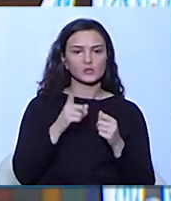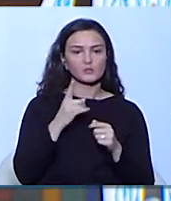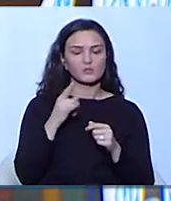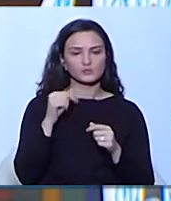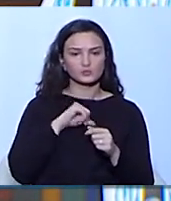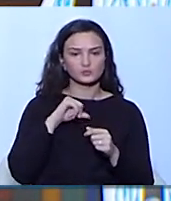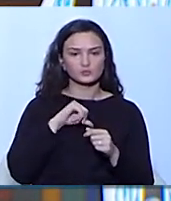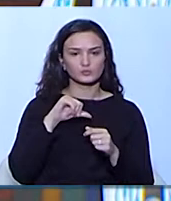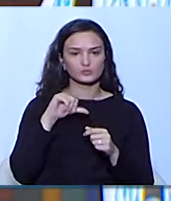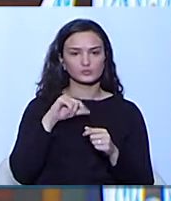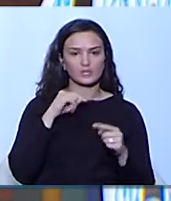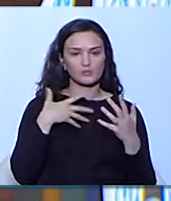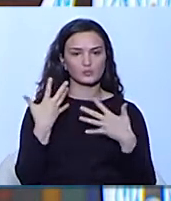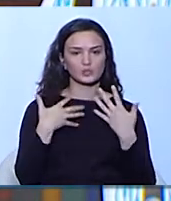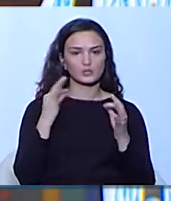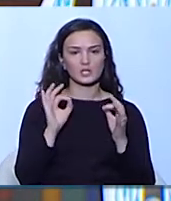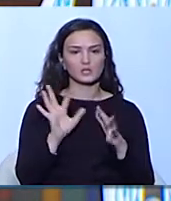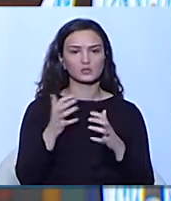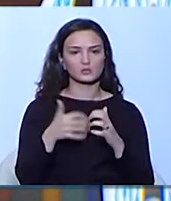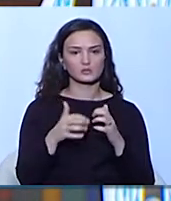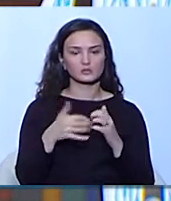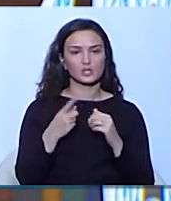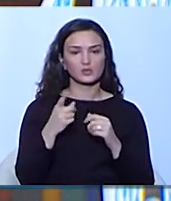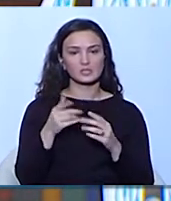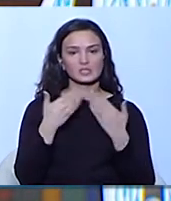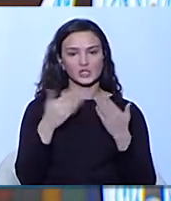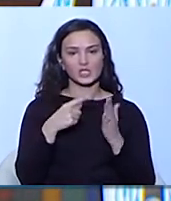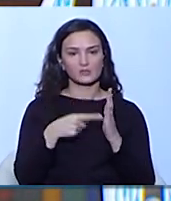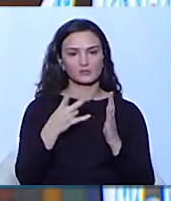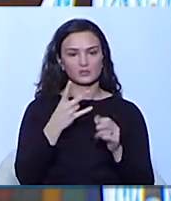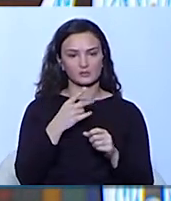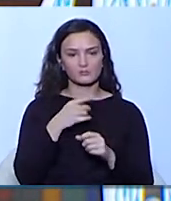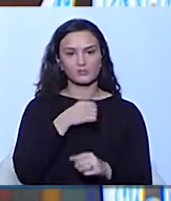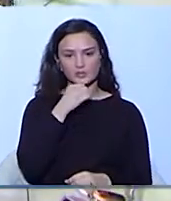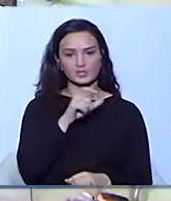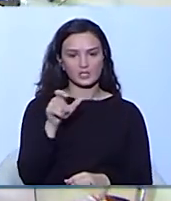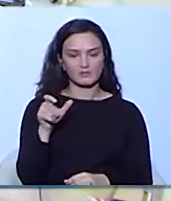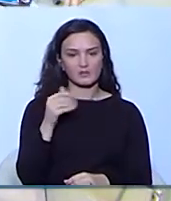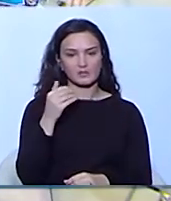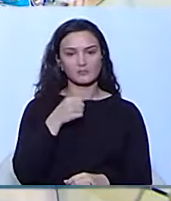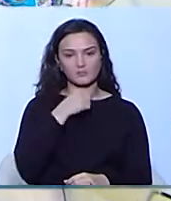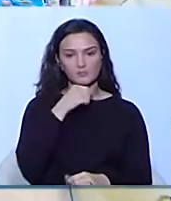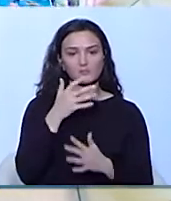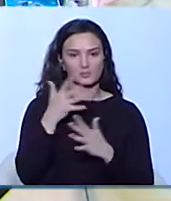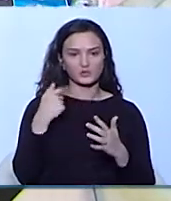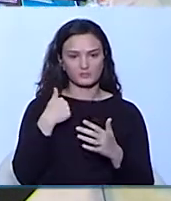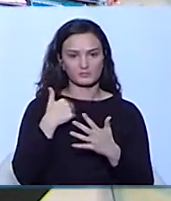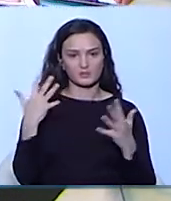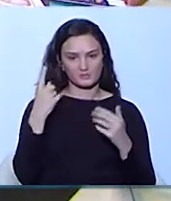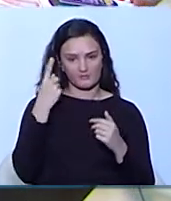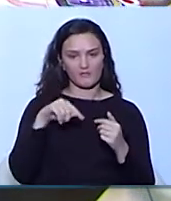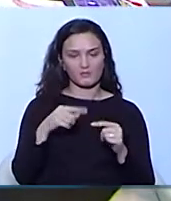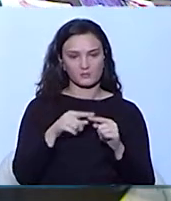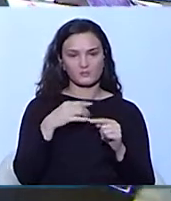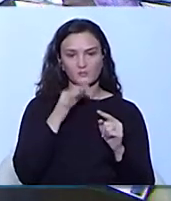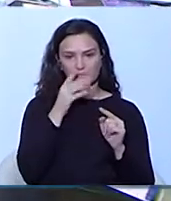აგრესიული, იყოს ემოციურად არასტაბილური და ლაბილური. ეს შეკითხვები უნდა დასვან მოზრდილებმა, რადგან მათ მეტი ევალებათ, გვევალება მეტი. ჩვენ